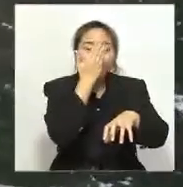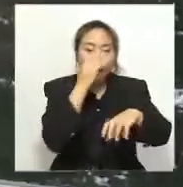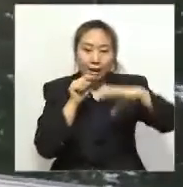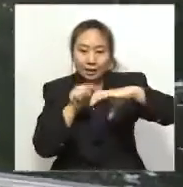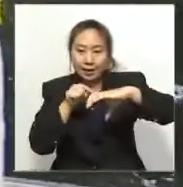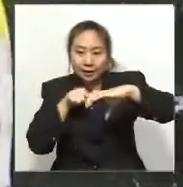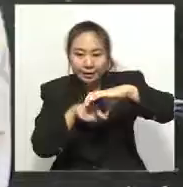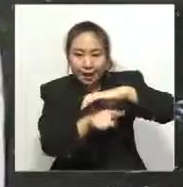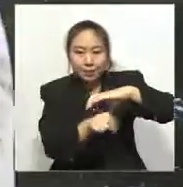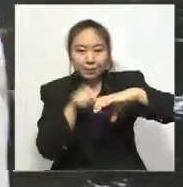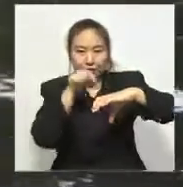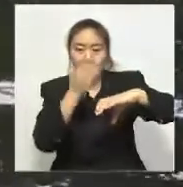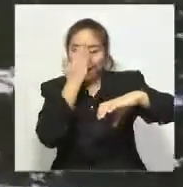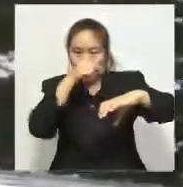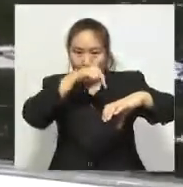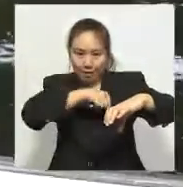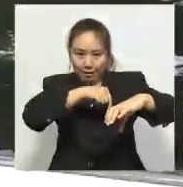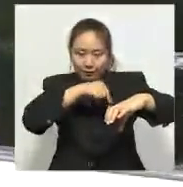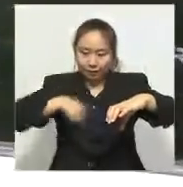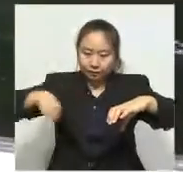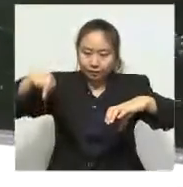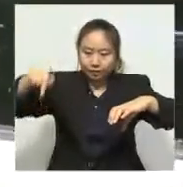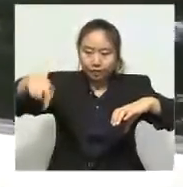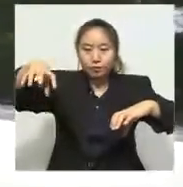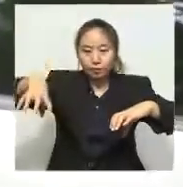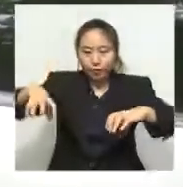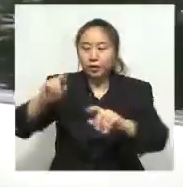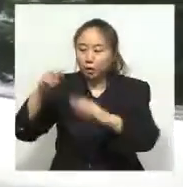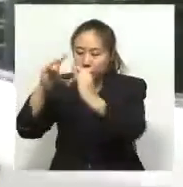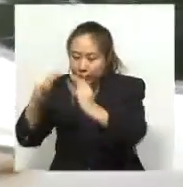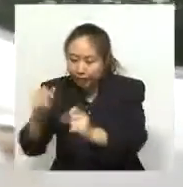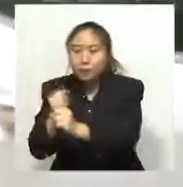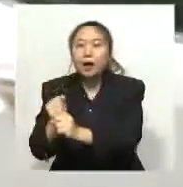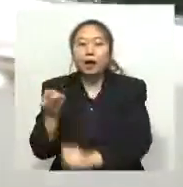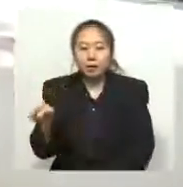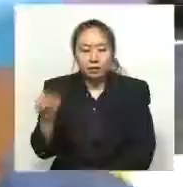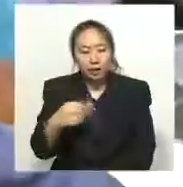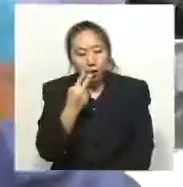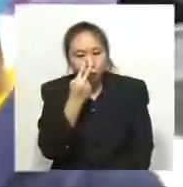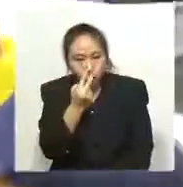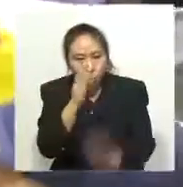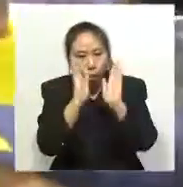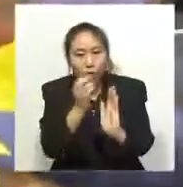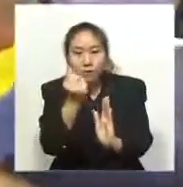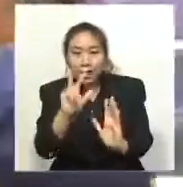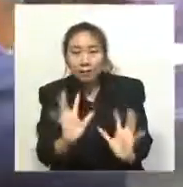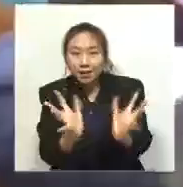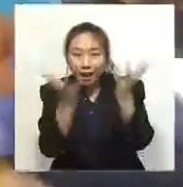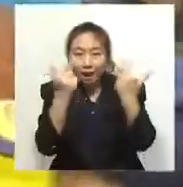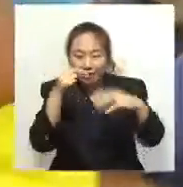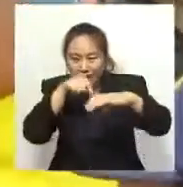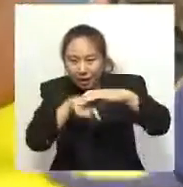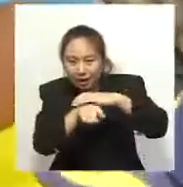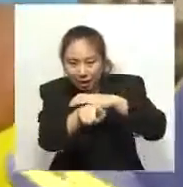ทยานถ้ำหลวงขุนน้ำนางนอนและอีกจุดที่กองอำนวยการร่วมค่ะและติดตามการให้ความช่วยเหลือ13ชีวิตที่ติด